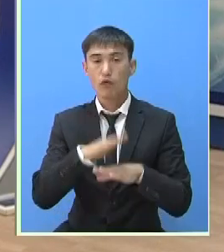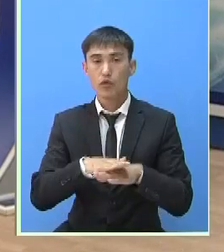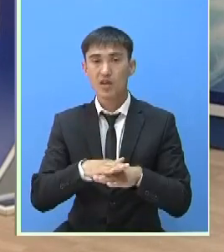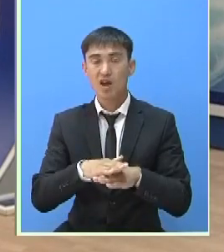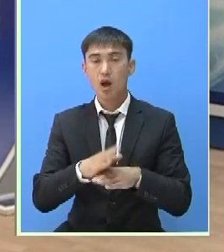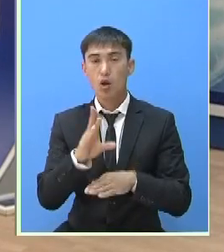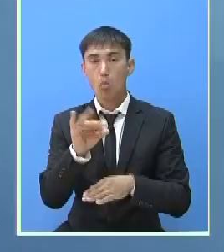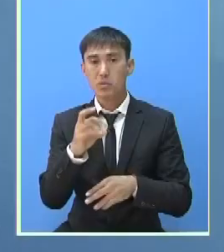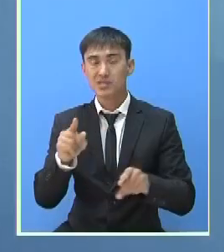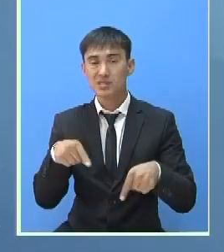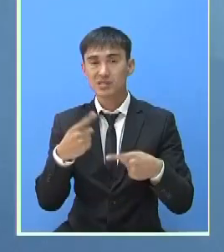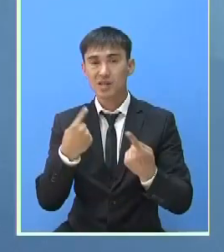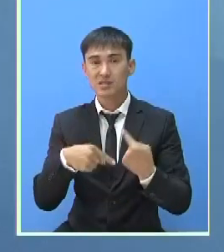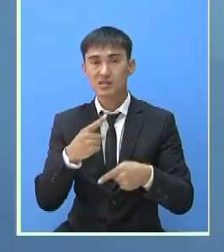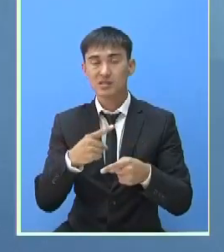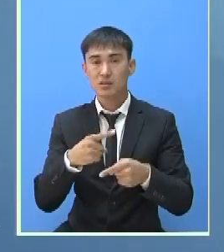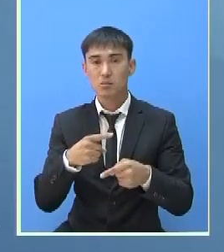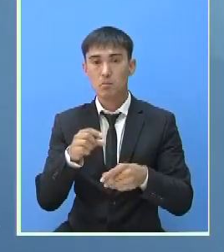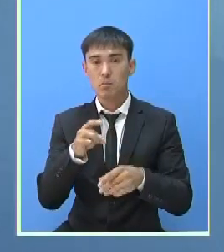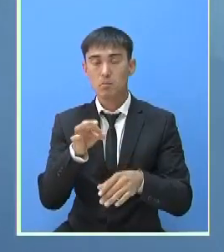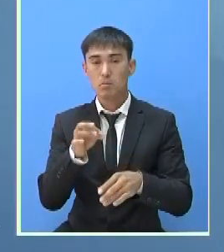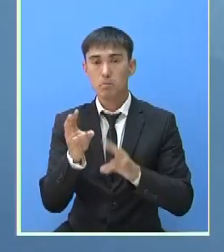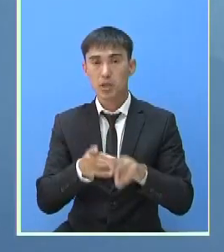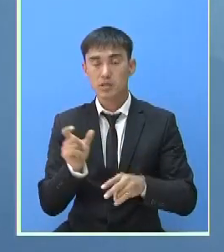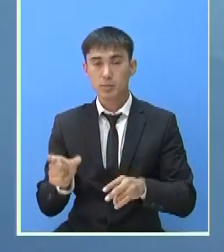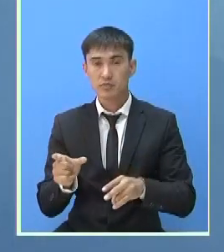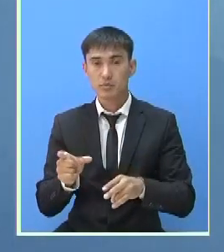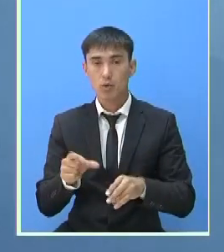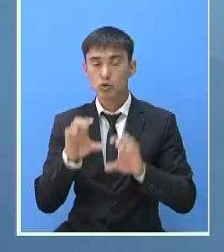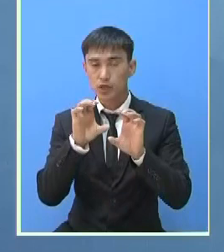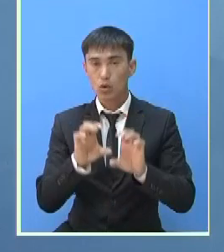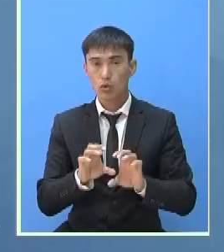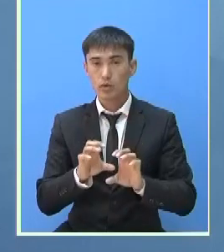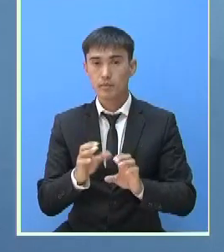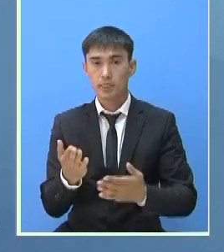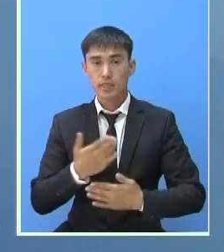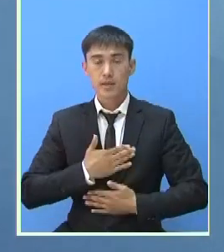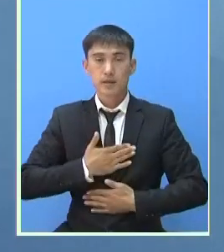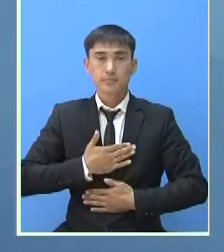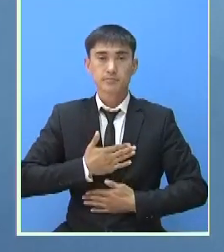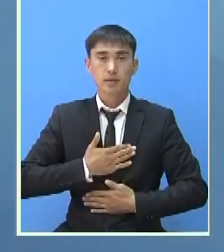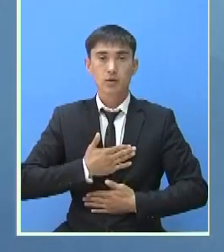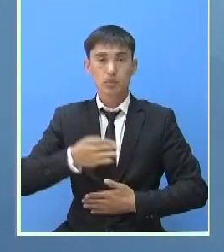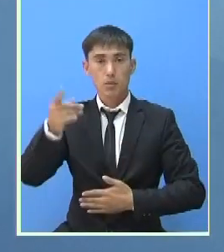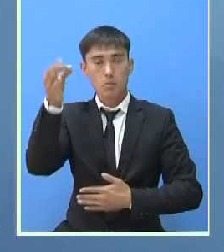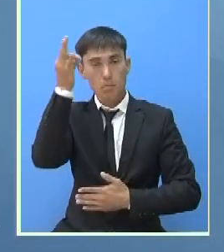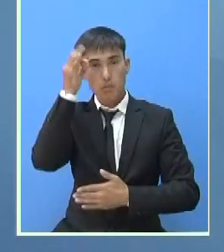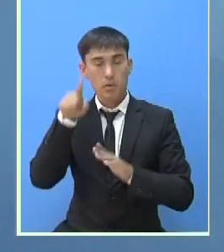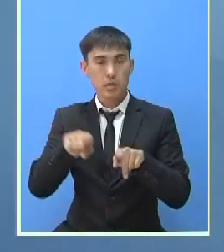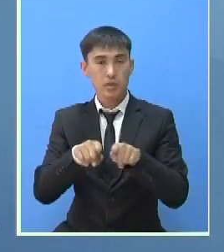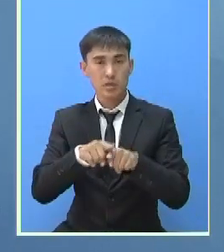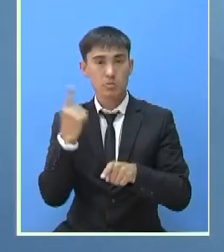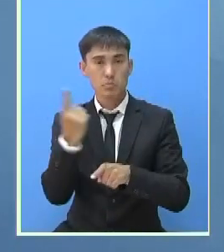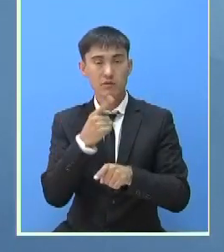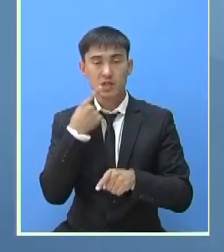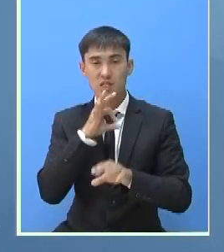компенсации потерпевшим и о законе. Признаться, Рая, мне пришлось вот таким понятием столкнуться впервые.